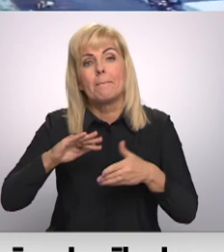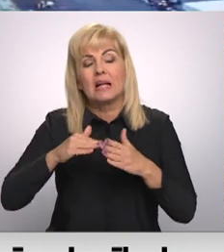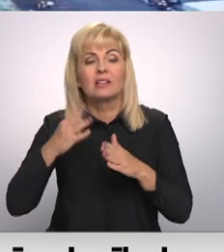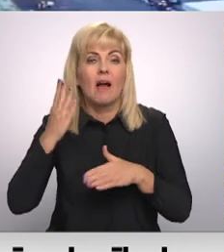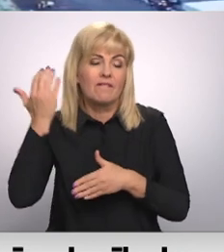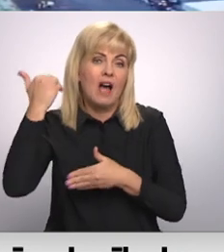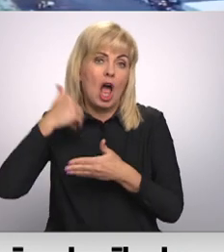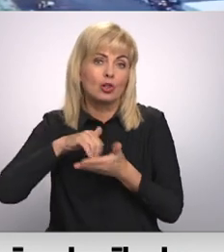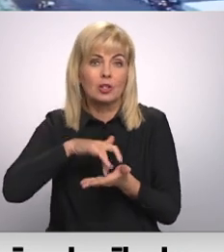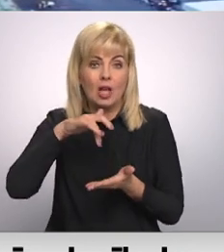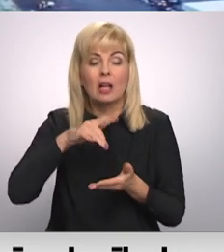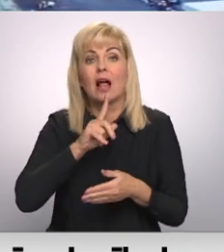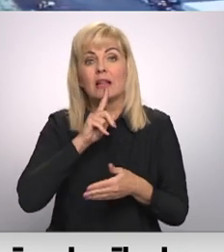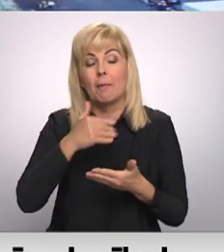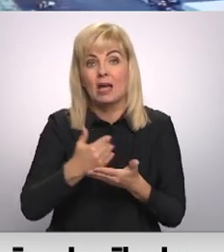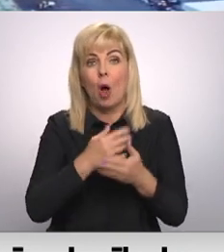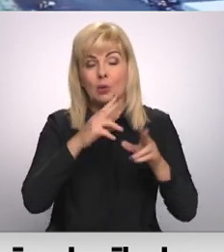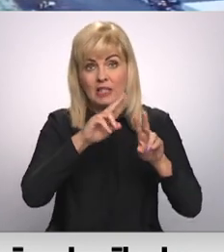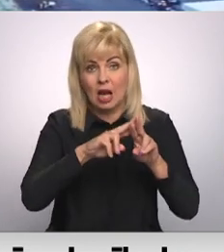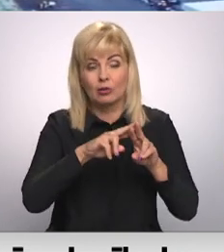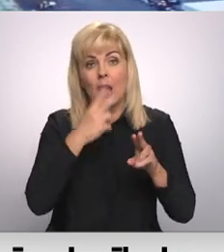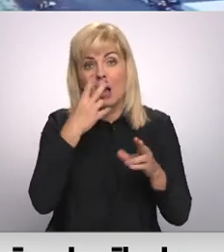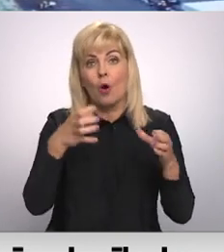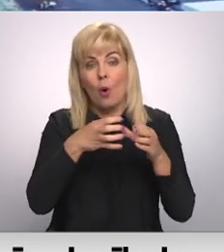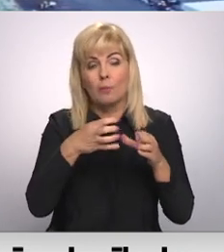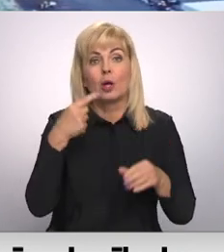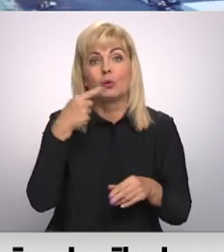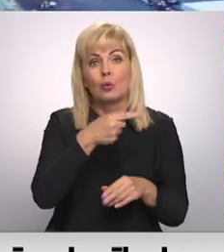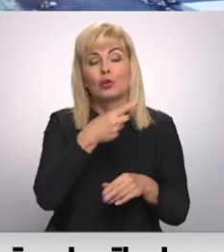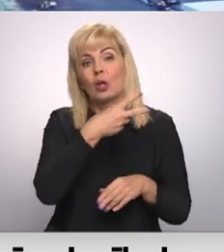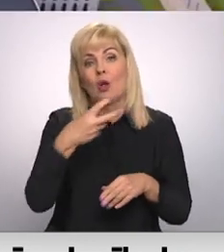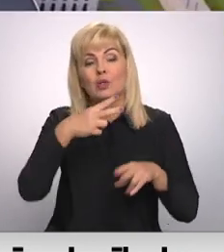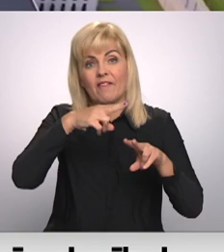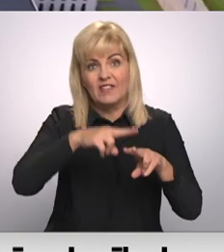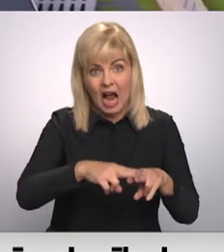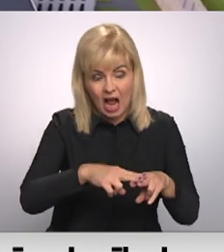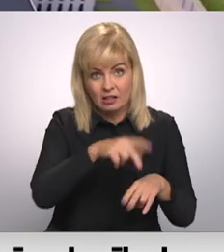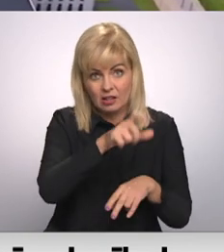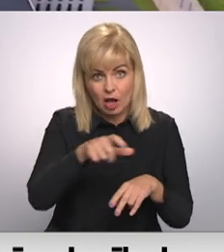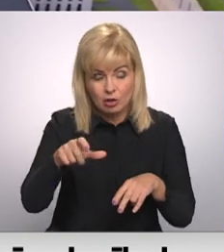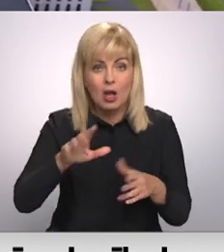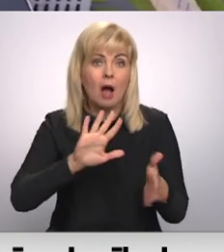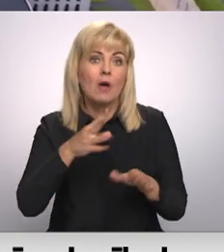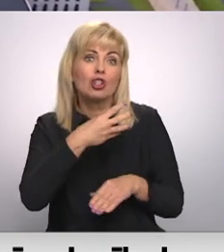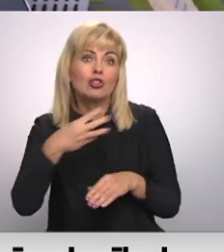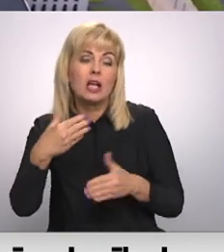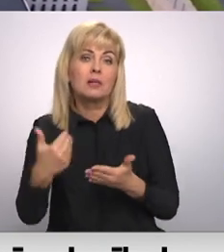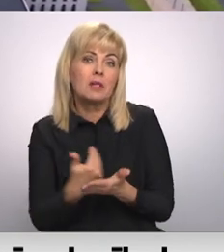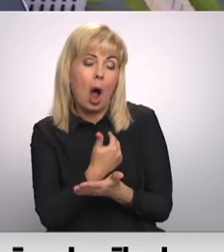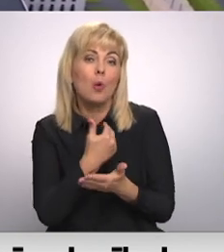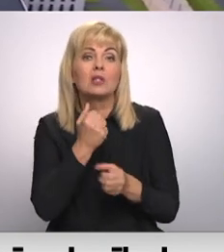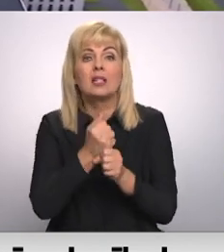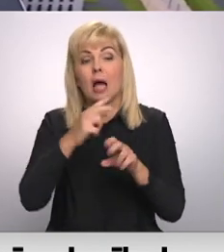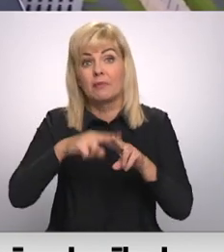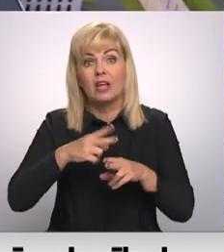Jau vēstīts, ka jaunajā Liepājas cietuma kompleksā būs paredzēts vietas 1200 ieslodzītajiem, kā arī tiks veidots aptuveni 400 jaunas darba vietas.